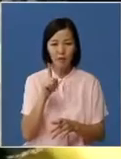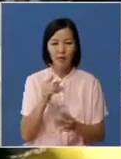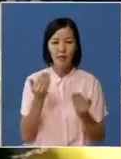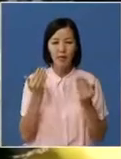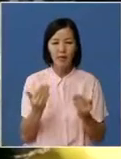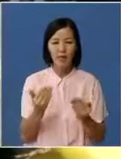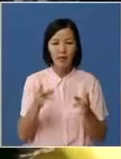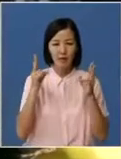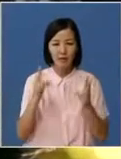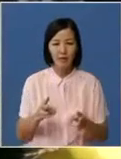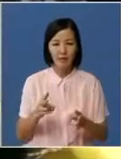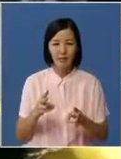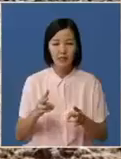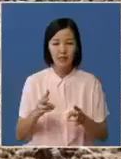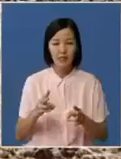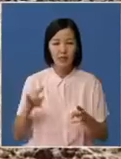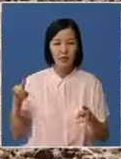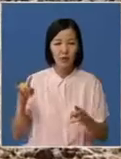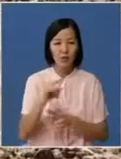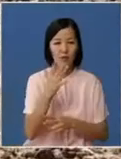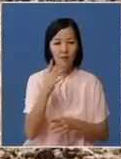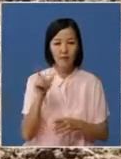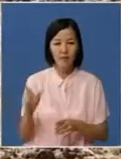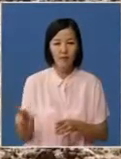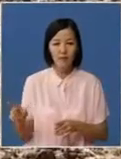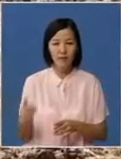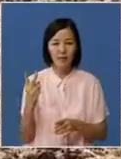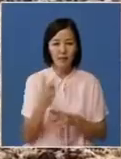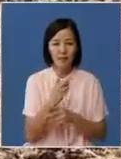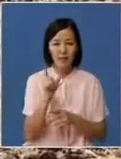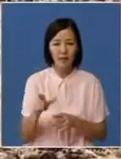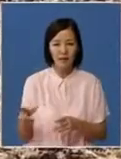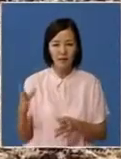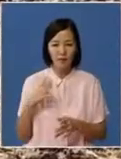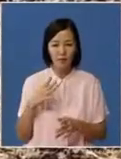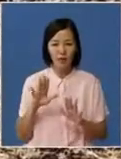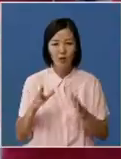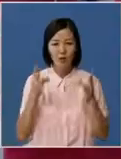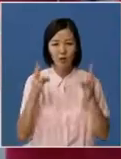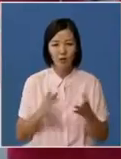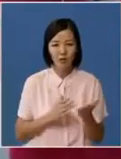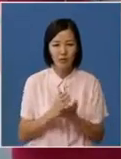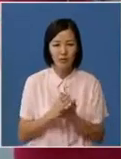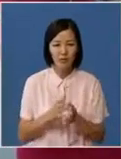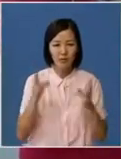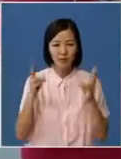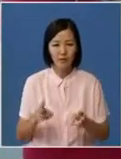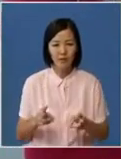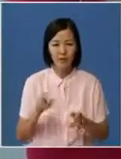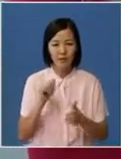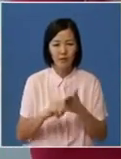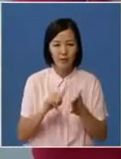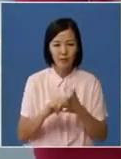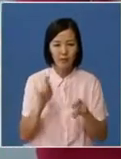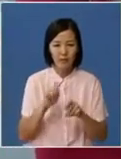мәліметінше, апат кезінде әуе көліктерінің бірінде 5 адам, екіншісінде 2 адам болған. Қазір төтенше жағдай қызметкерлері апаттың себебін анықтауға